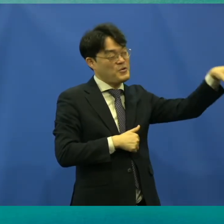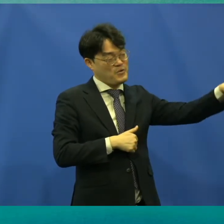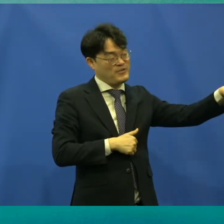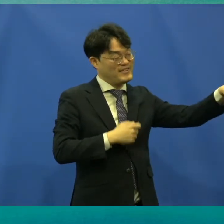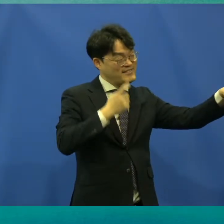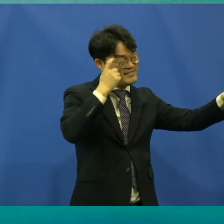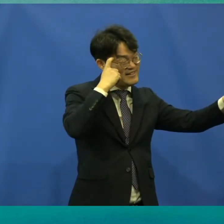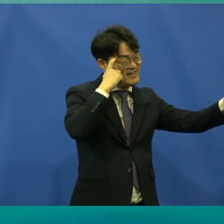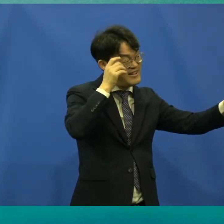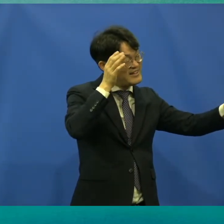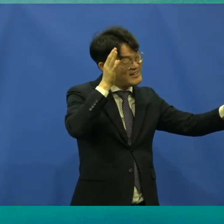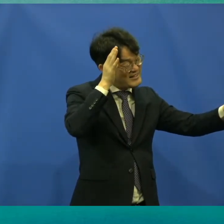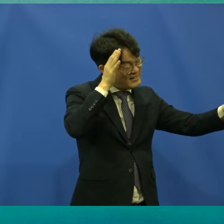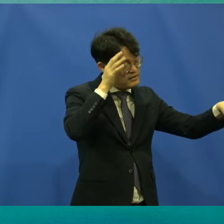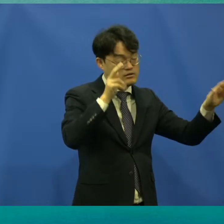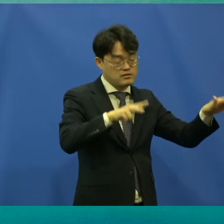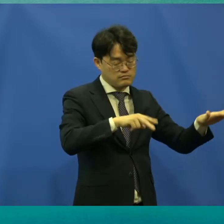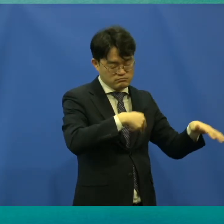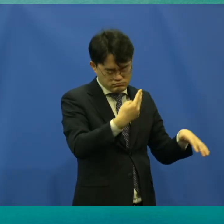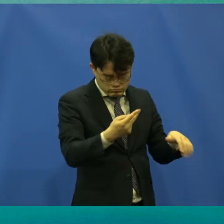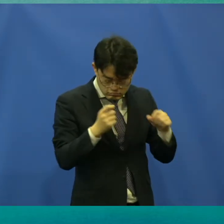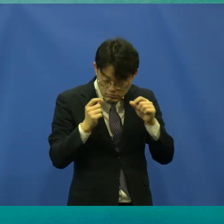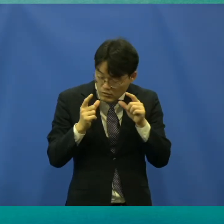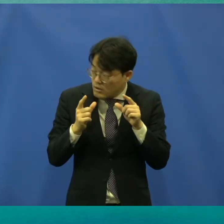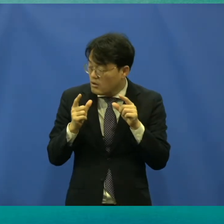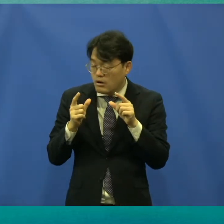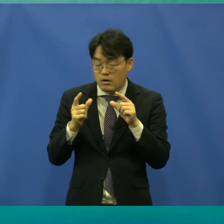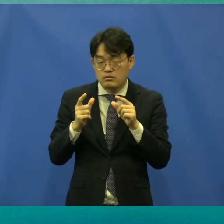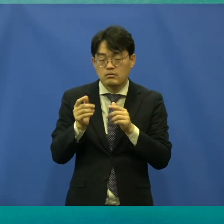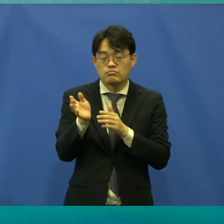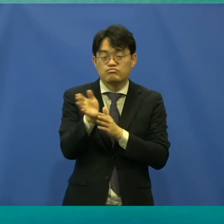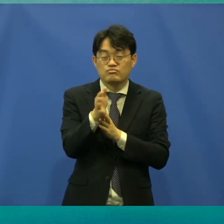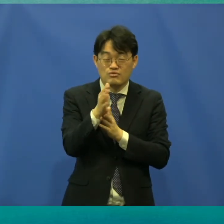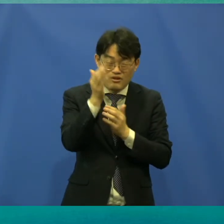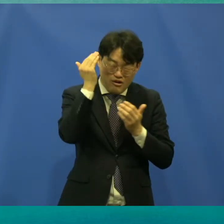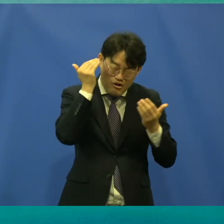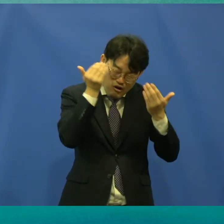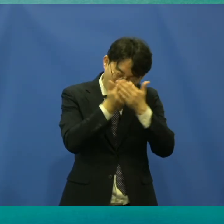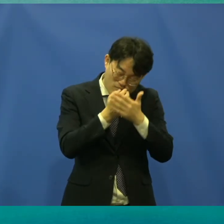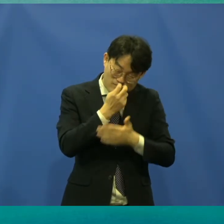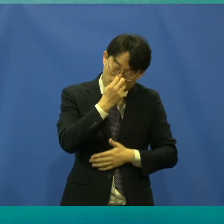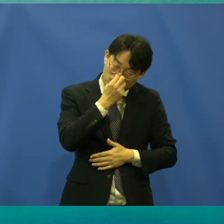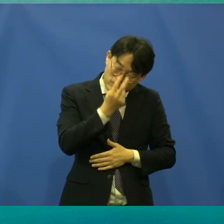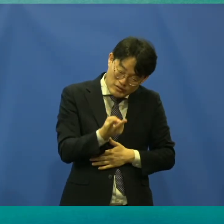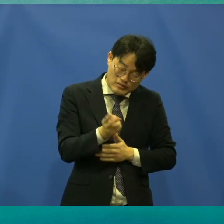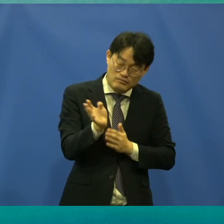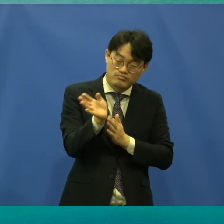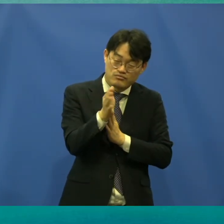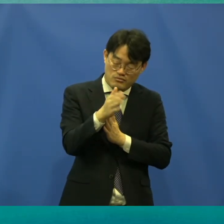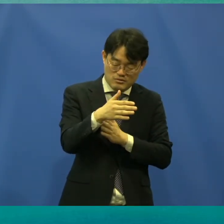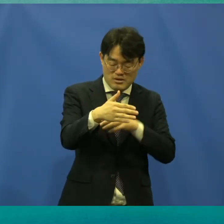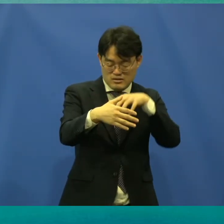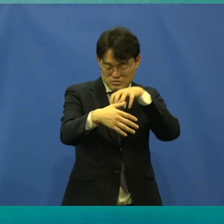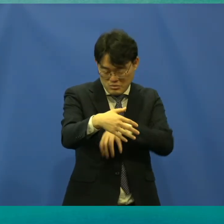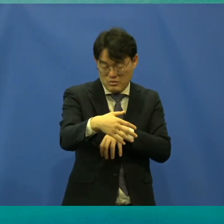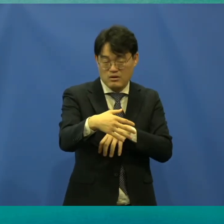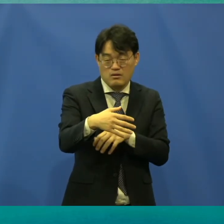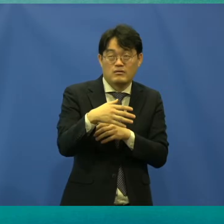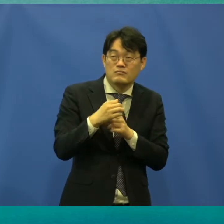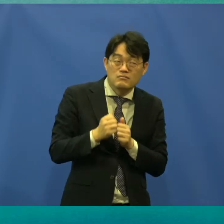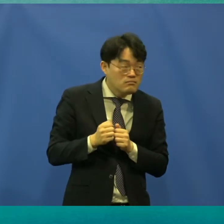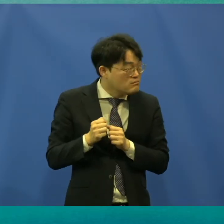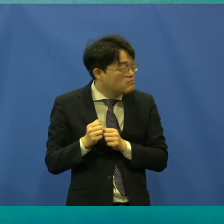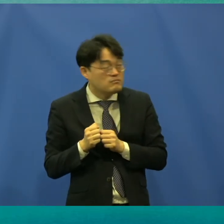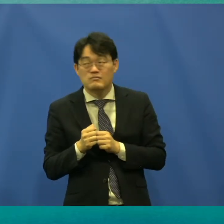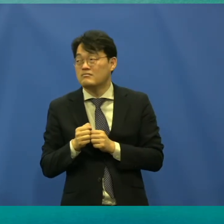갇혔습니다. 그런 물고기 뱃속에 감금되었습니다. 꼼짝도 하지 못하게 되었습니다. 더 이상 도망을